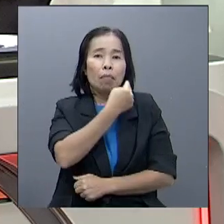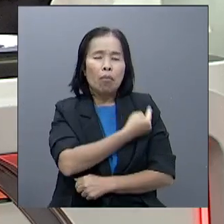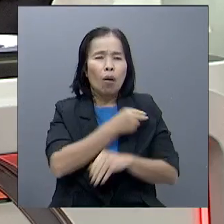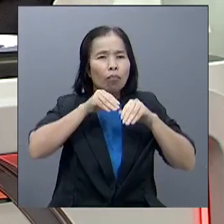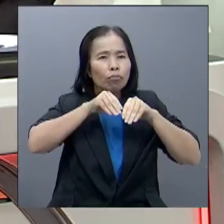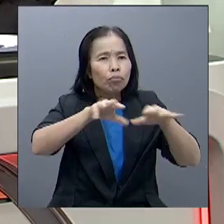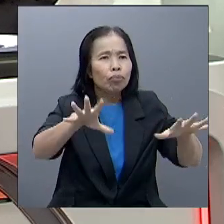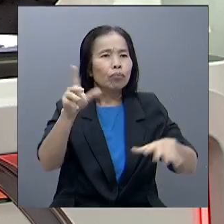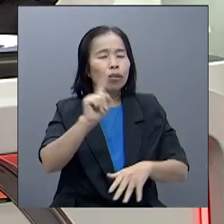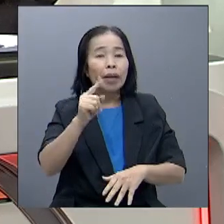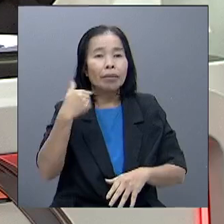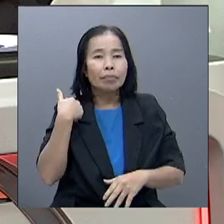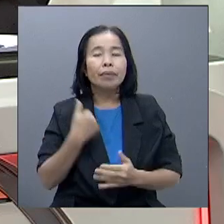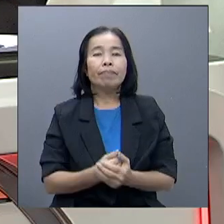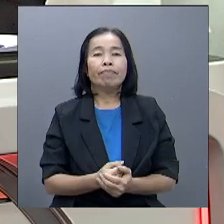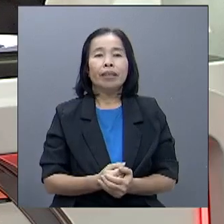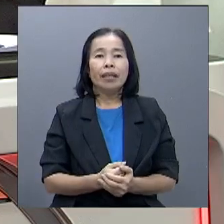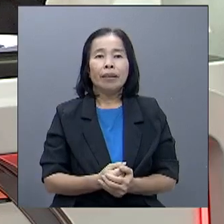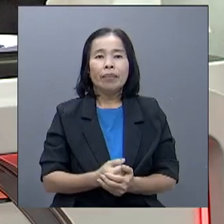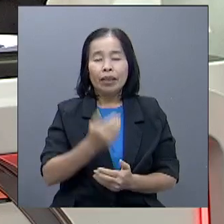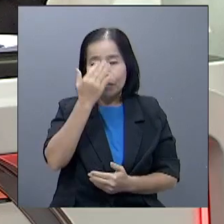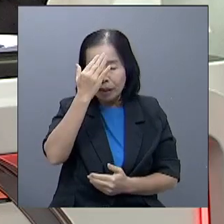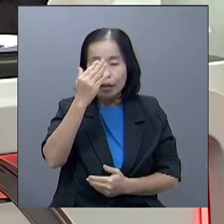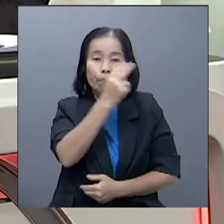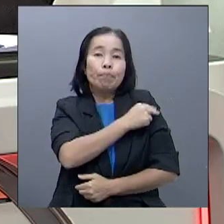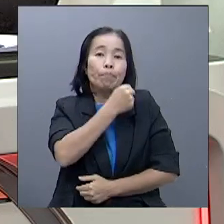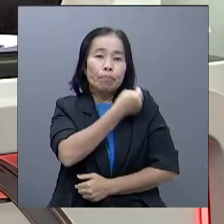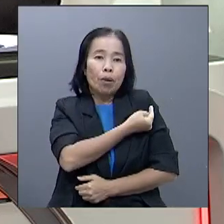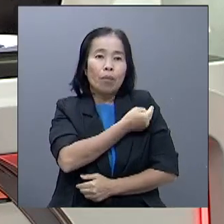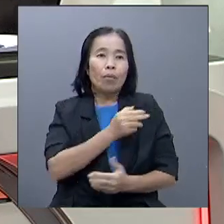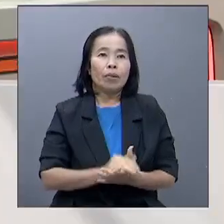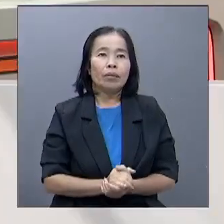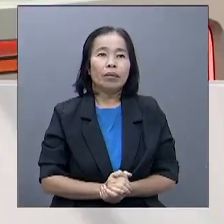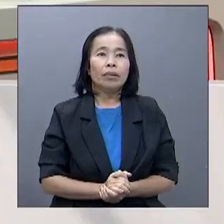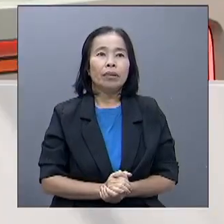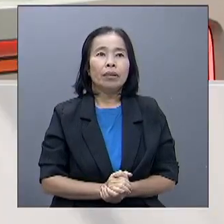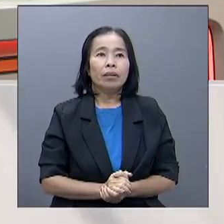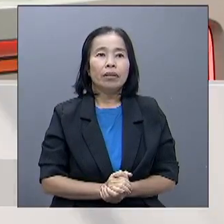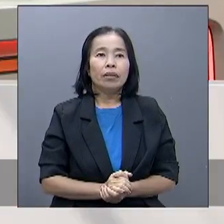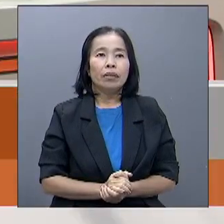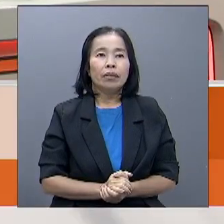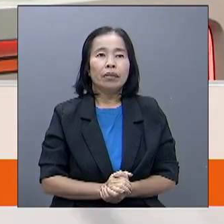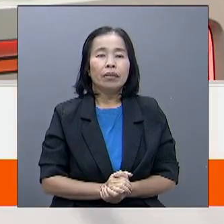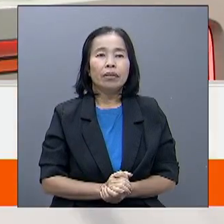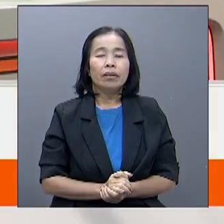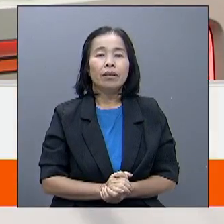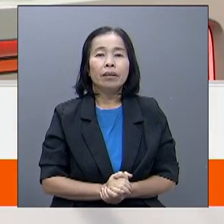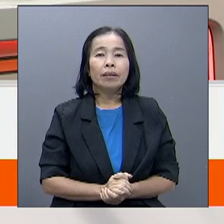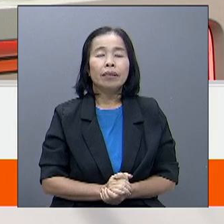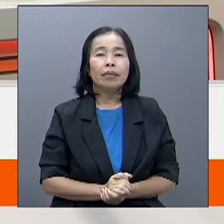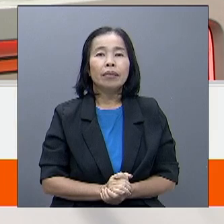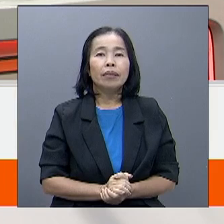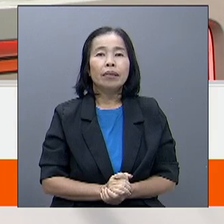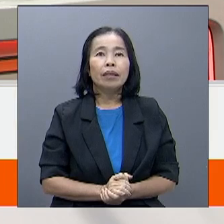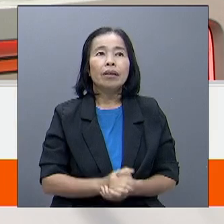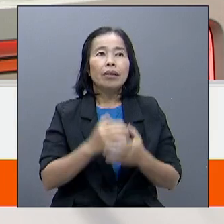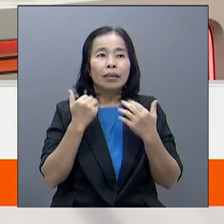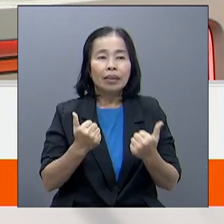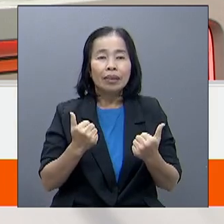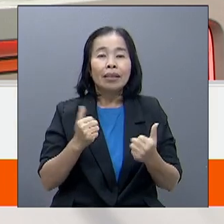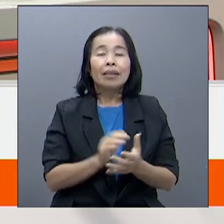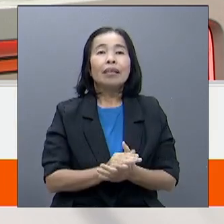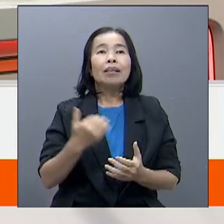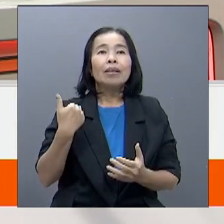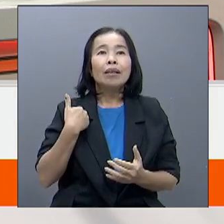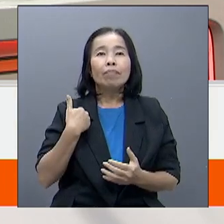หนแล้วนะคะสวัสดีค่ะคุณหมอคะ สวัสดีค่ะ ครับสวัสดีครับคุณพรวดีและคุณจิรั